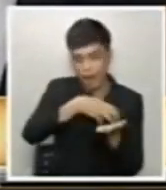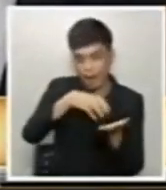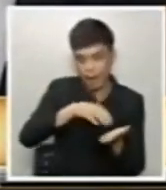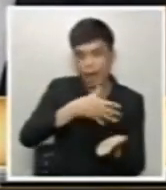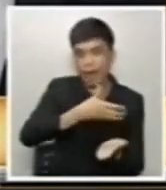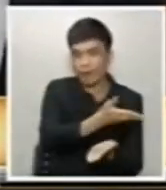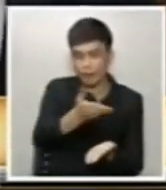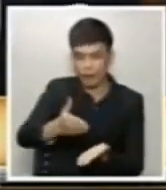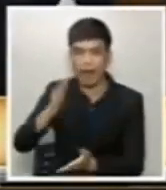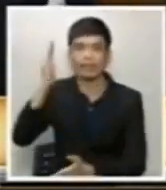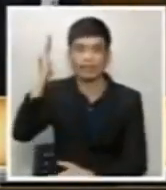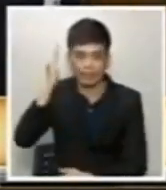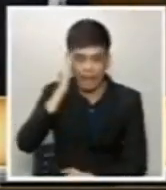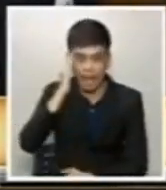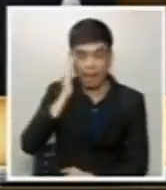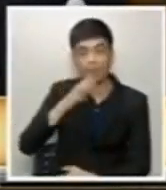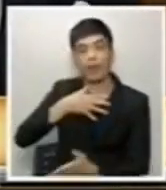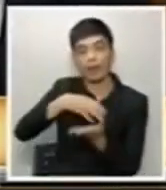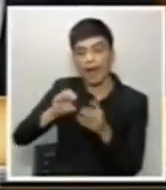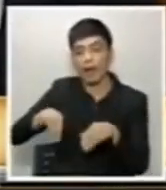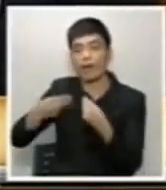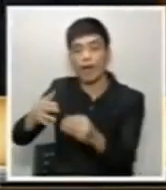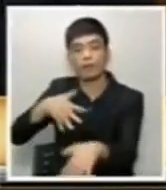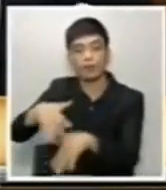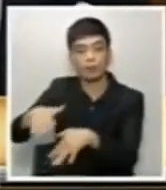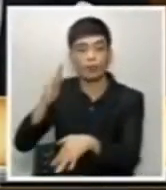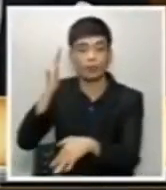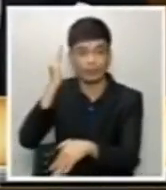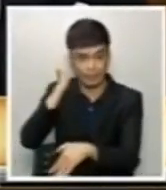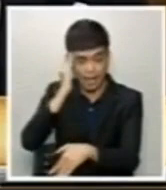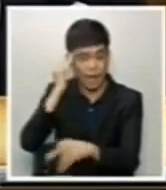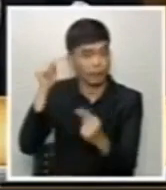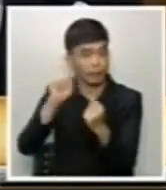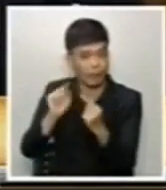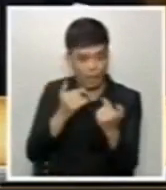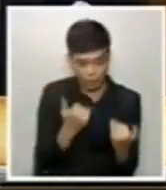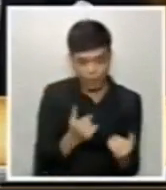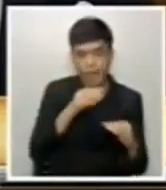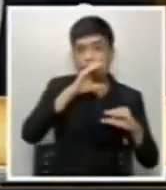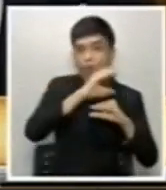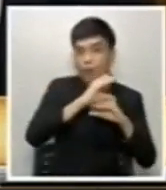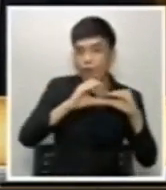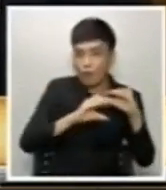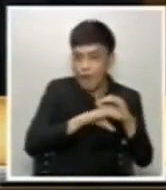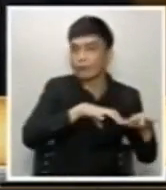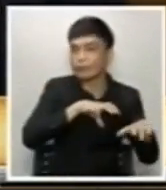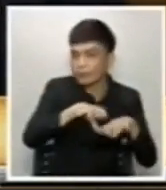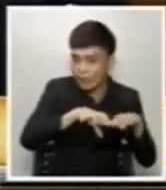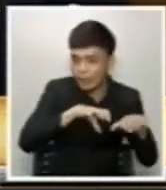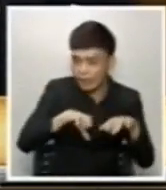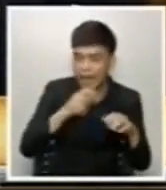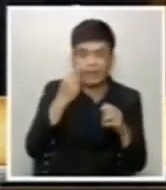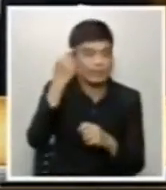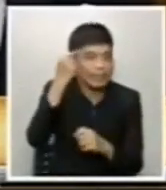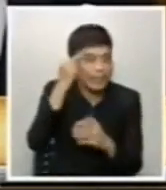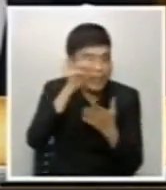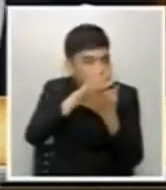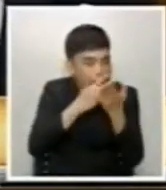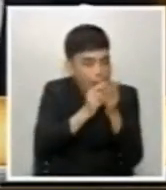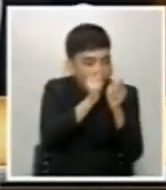เพื่อจะไปบอกพี่น้องประชาชนว่าขณะนี้เนี่ยโครงการเราได้ดำเนินการเรียบร้อยนะครับมีการออกแบบที่